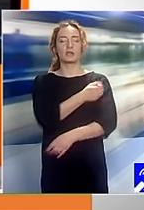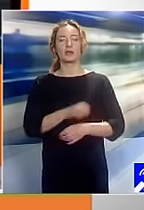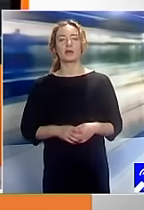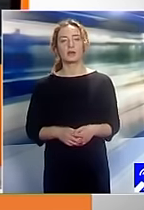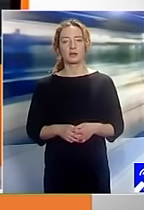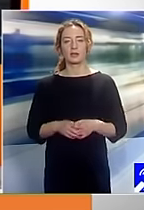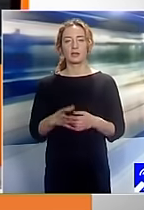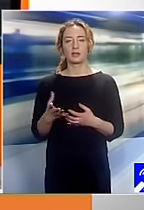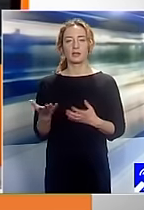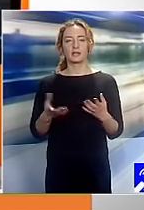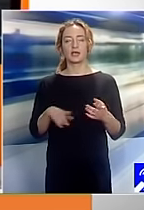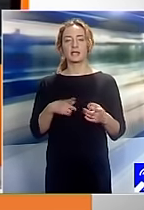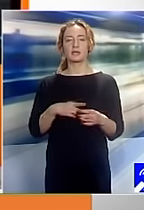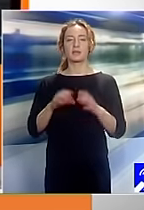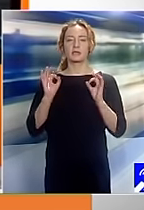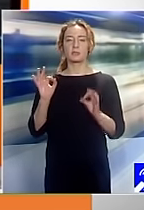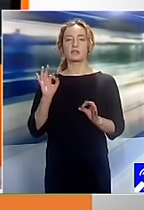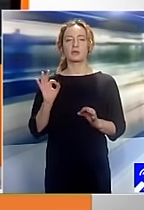Vaccinarea este o măsură specifică.